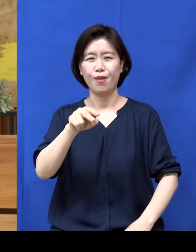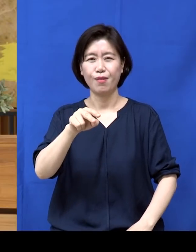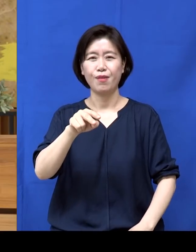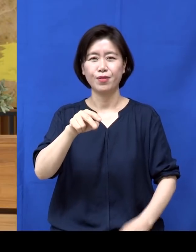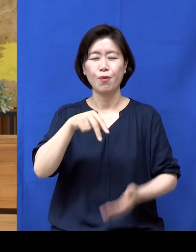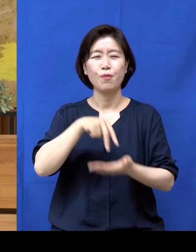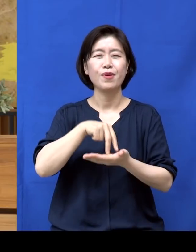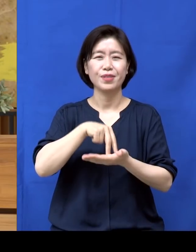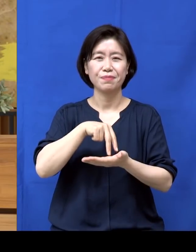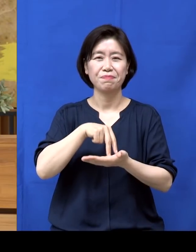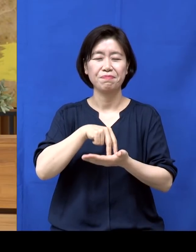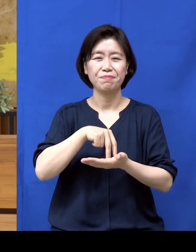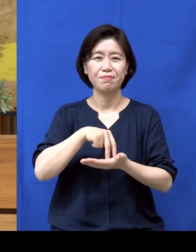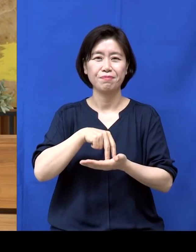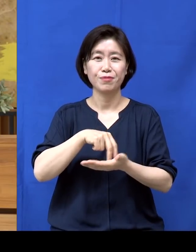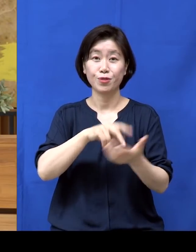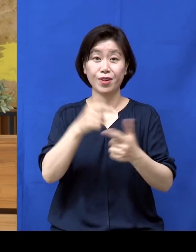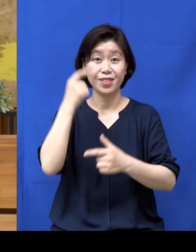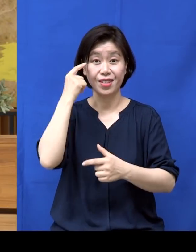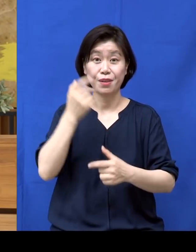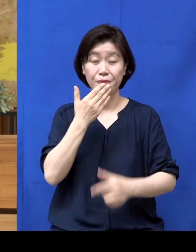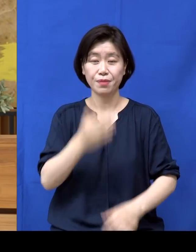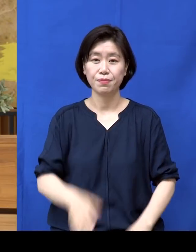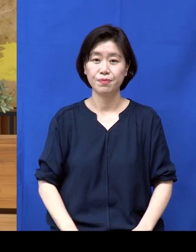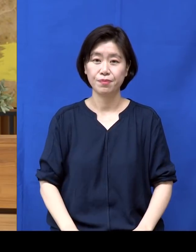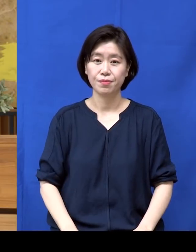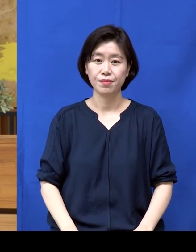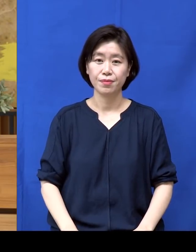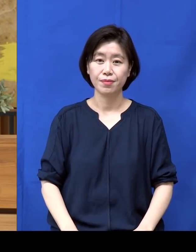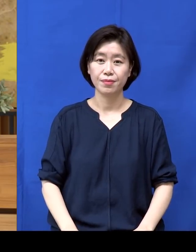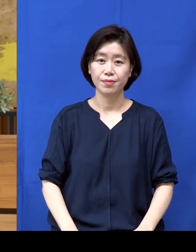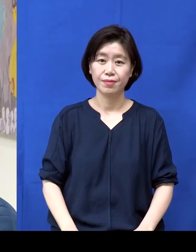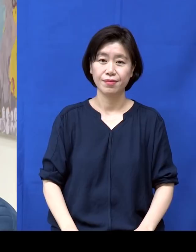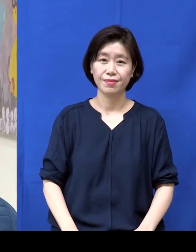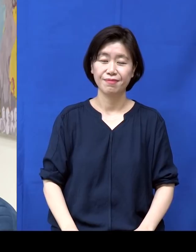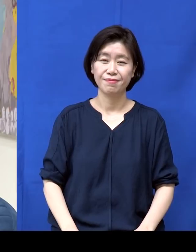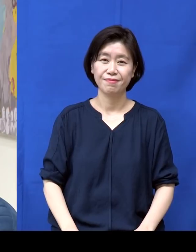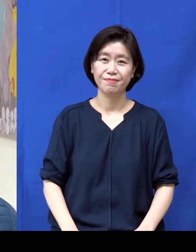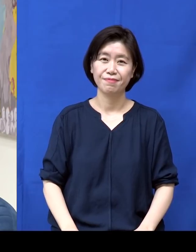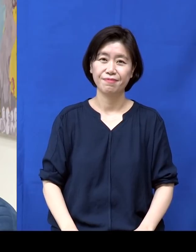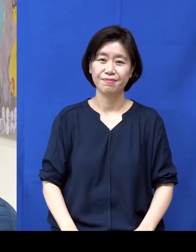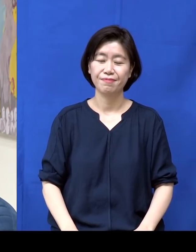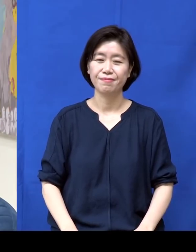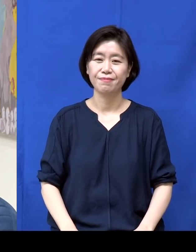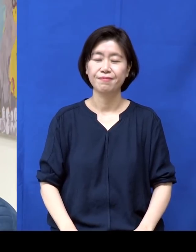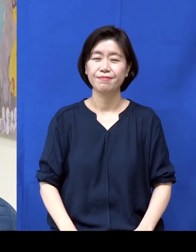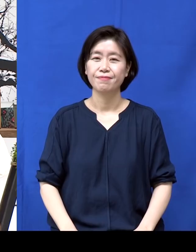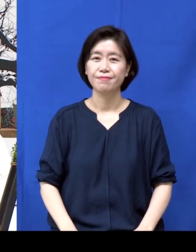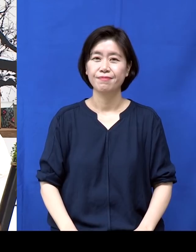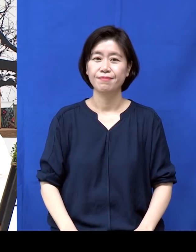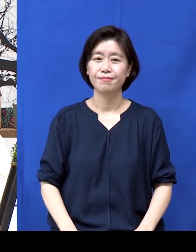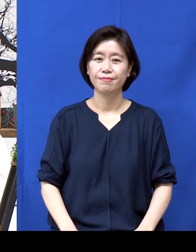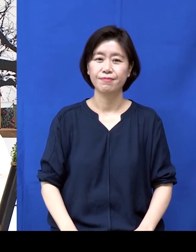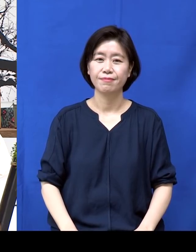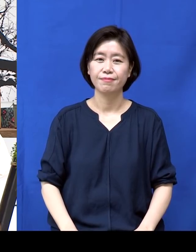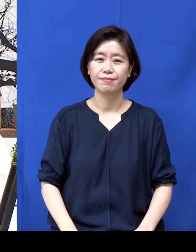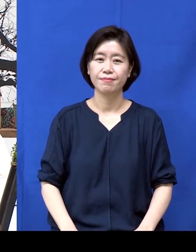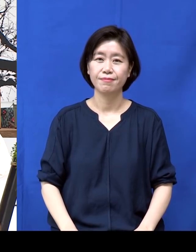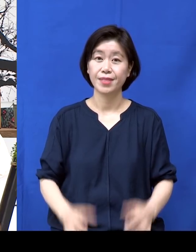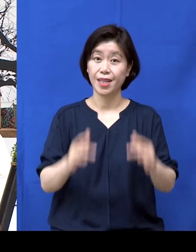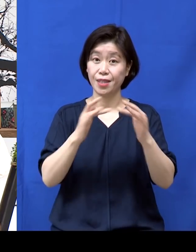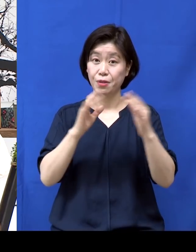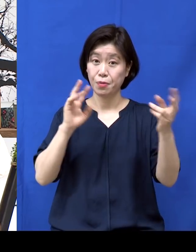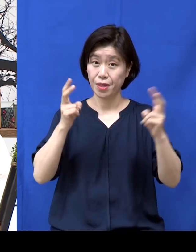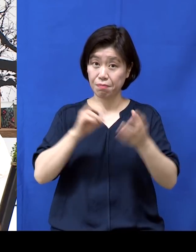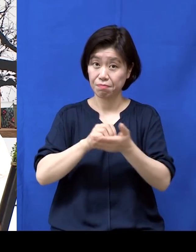네. 세상은 이게 법으로 정치가 세상을 바꾸는 것이 아니라 세상이 정치를 바꾸잖아요. 네, 그러네요. 예. 네, 그래서 인터넷에